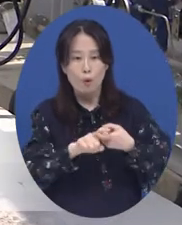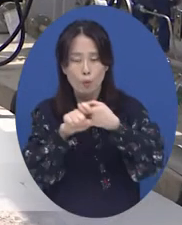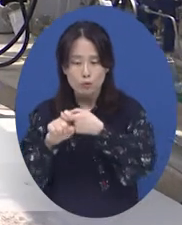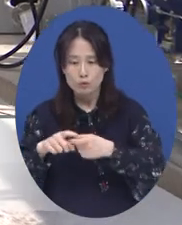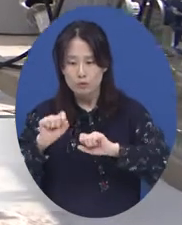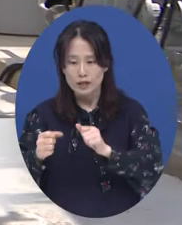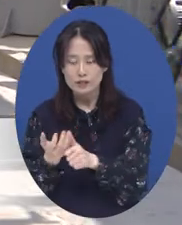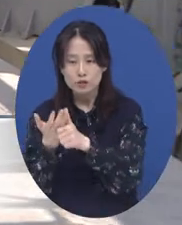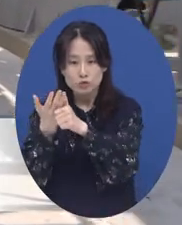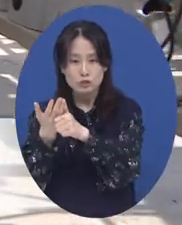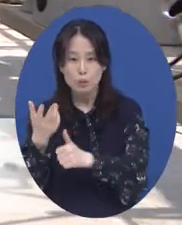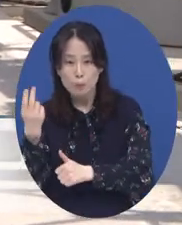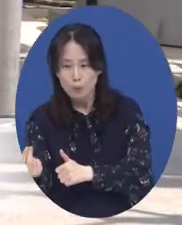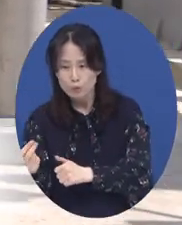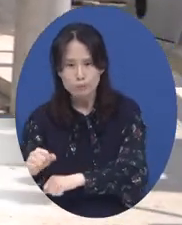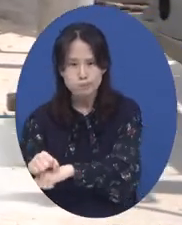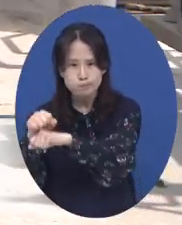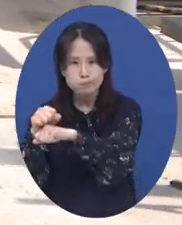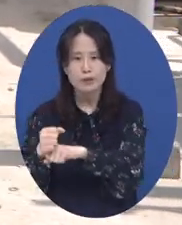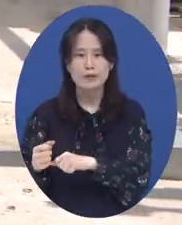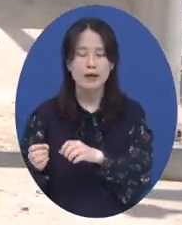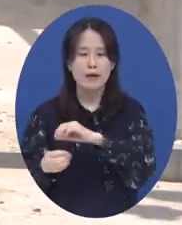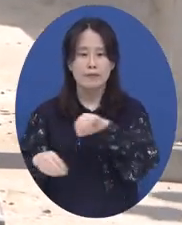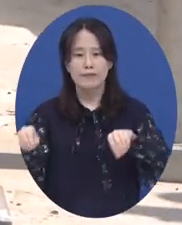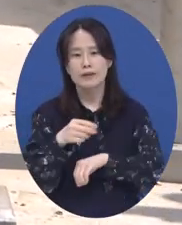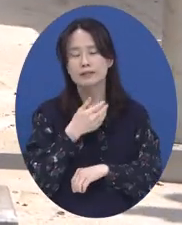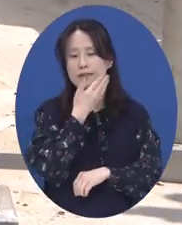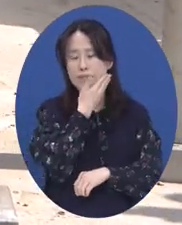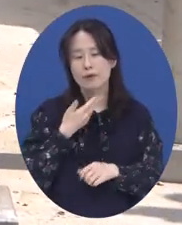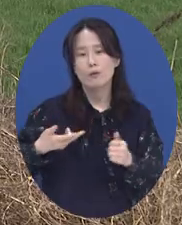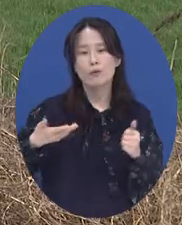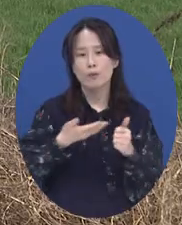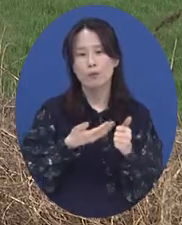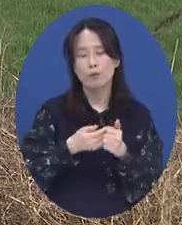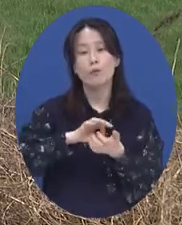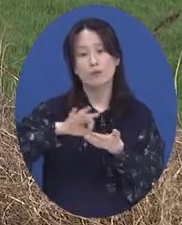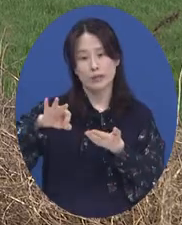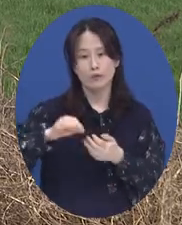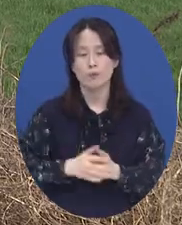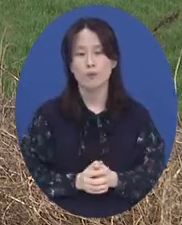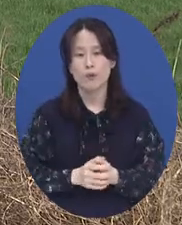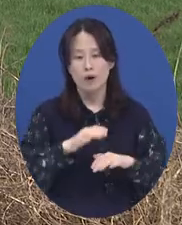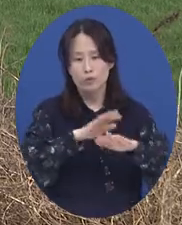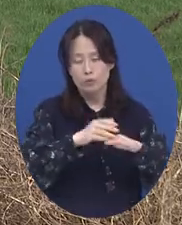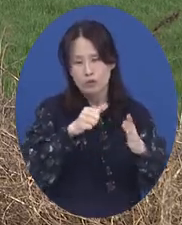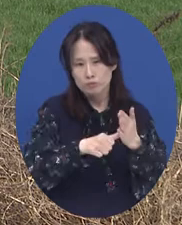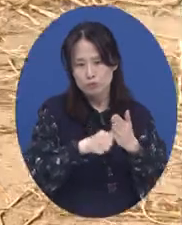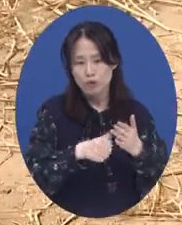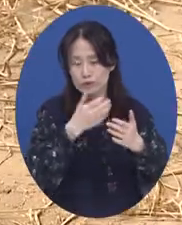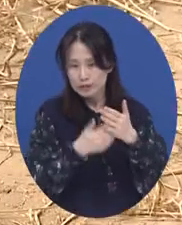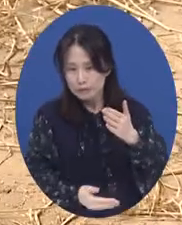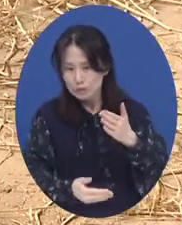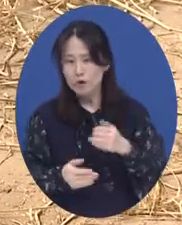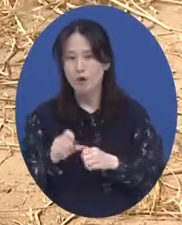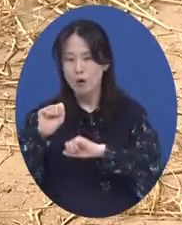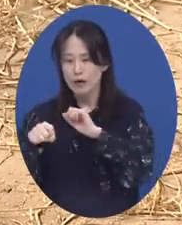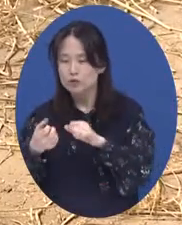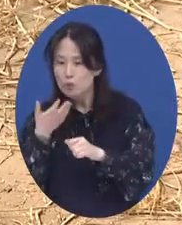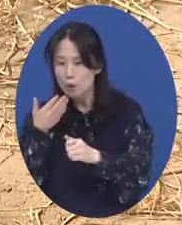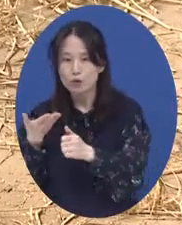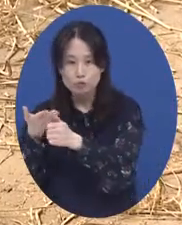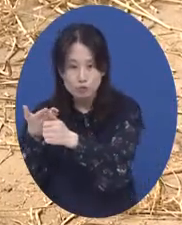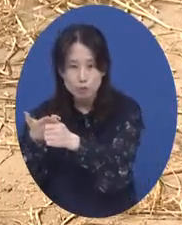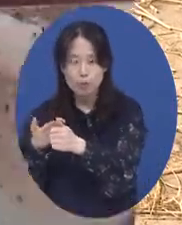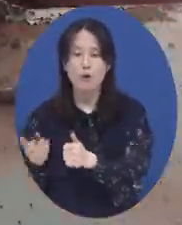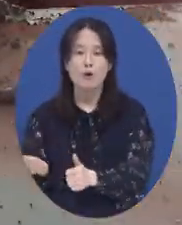마을이 공동으로 가축분뇨를 저장해 비료로 활용하는 구조. 농작물에서 나온 부산물을 가축사료로 사용한 뒤